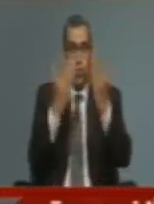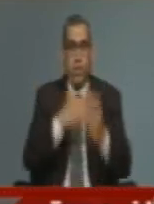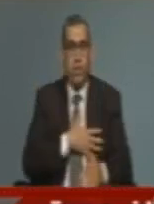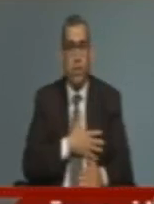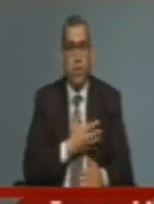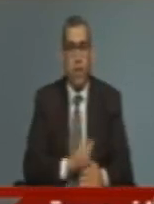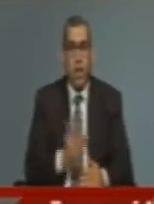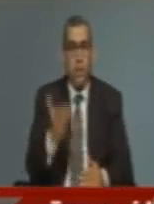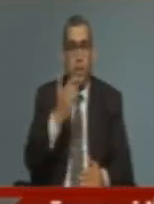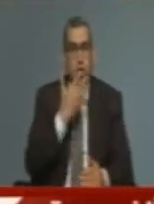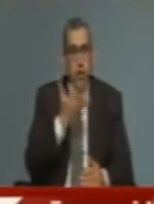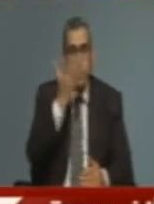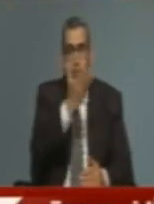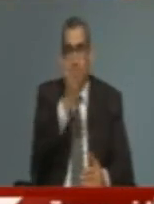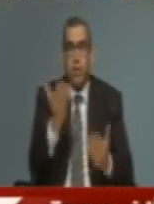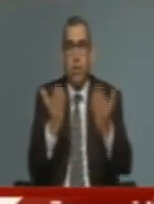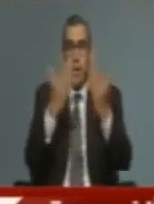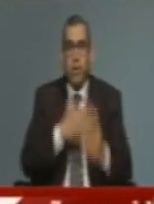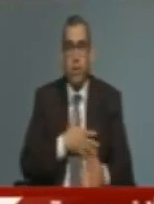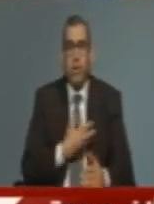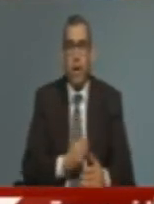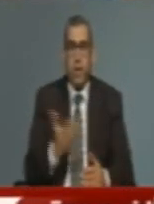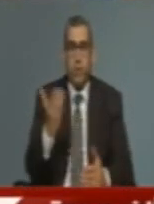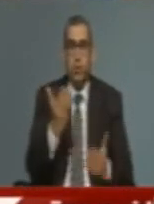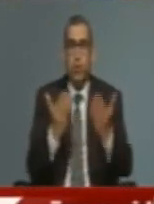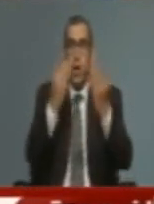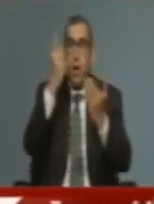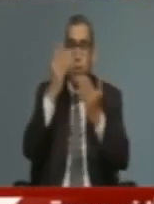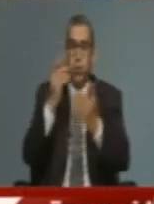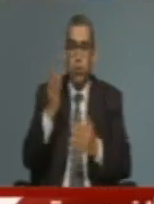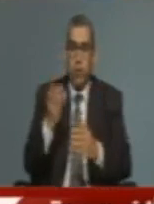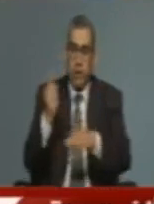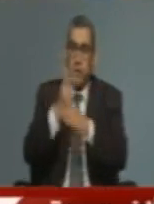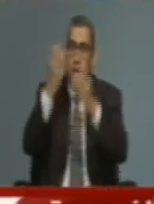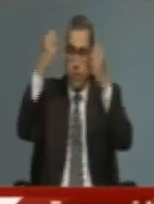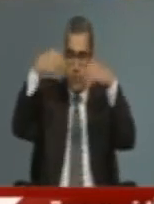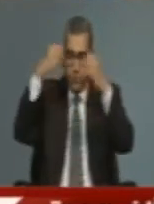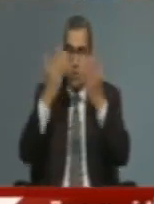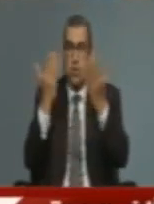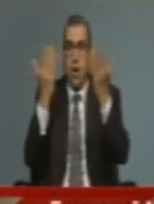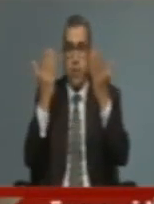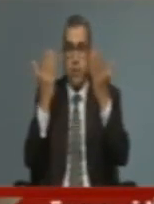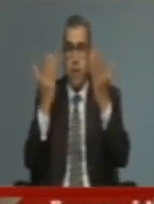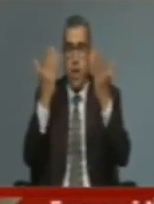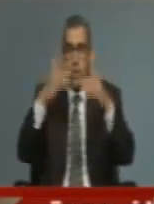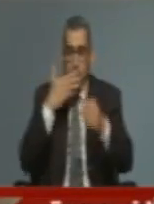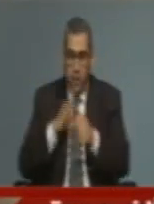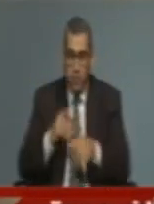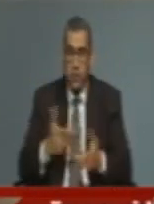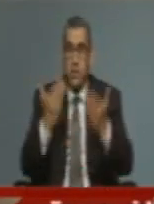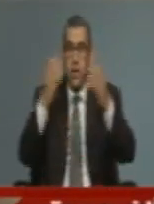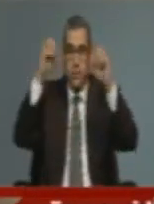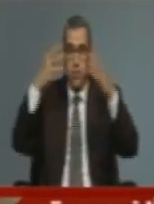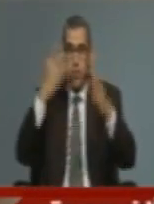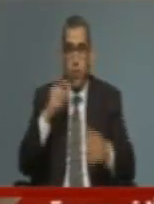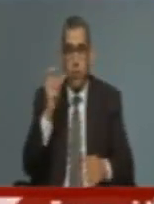كبار والناس الطيبين تدعي ان ربنا سبحانه وتعالى يفيد علينا من بركاته يعني في الايام الكريمه ديت، اخواننا المسلمين